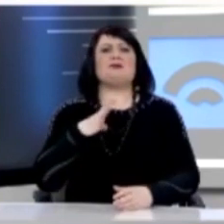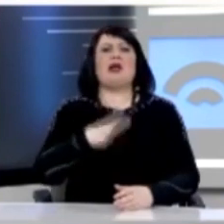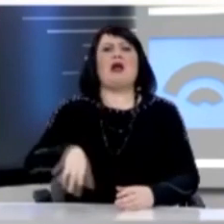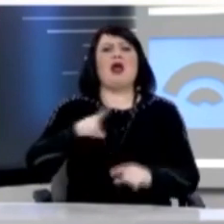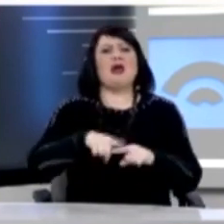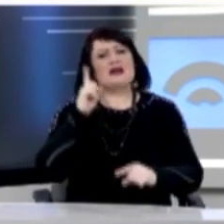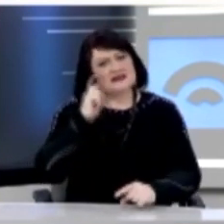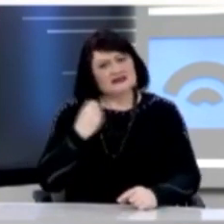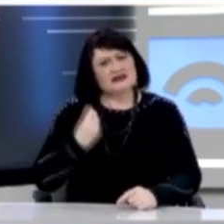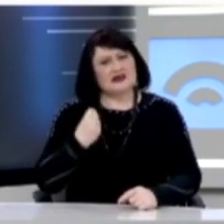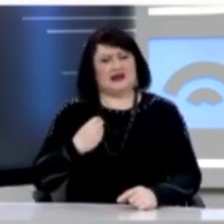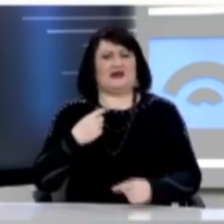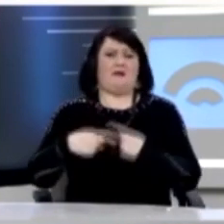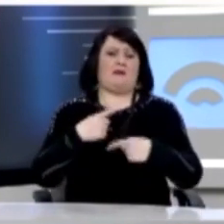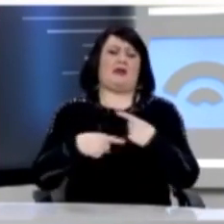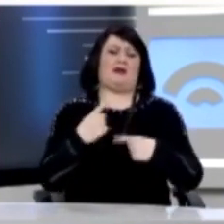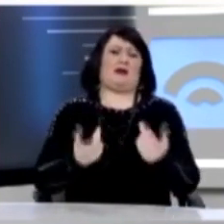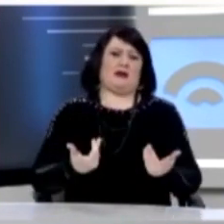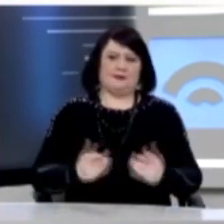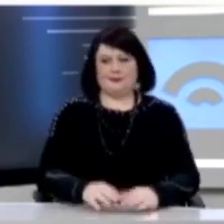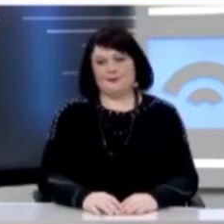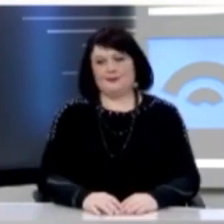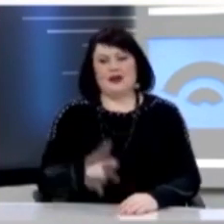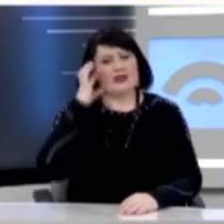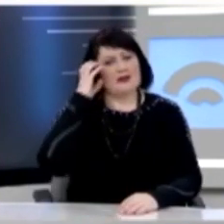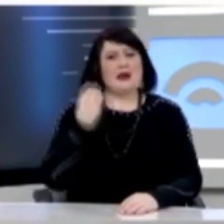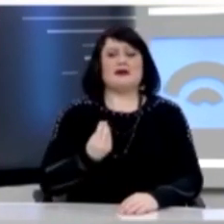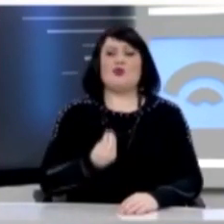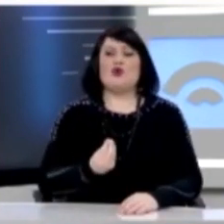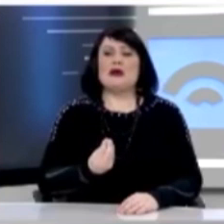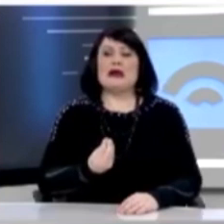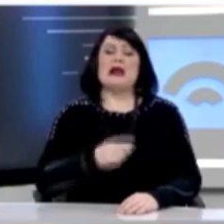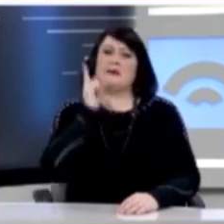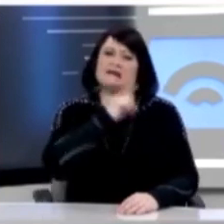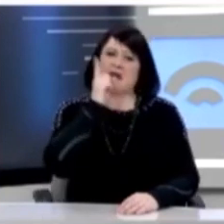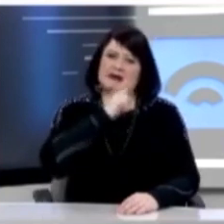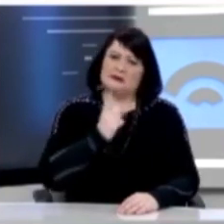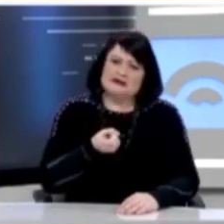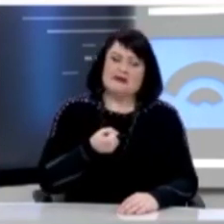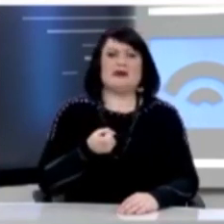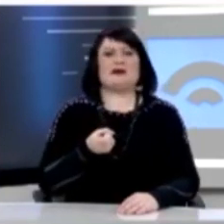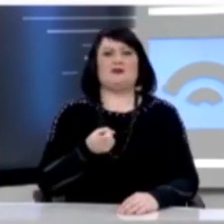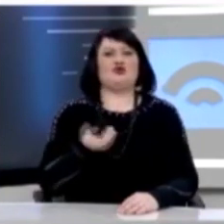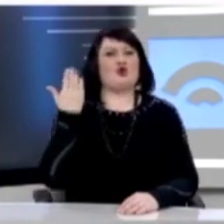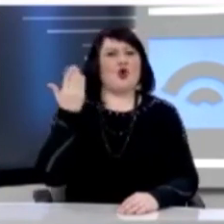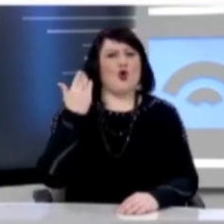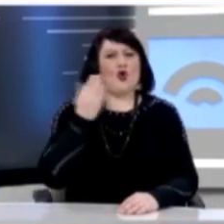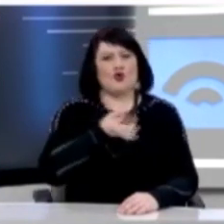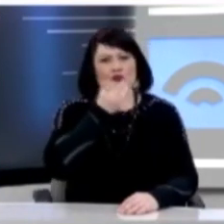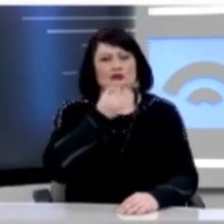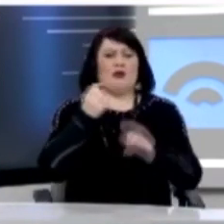έχει αποκτήσει πλούσια πείρα. Γιατί θυμάται πολύ καλά και τα ψέματα που είπαν τότε για να κάνουν